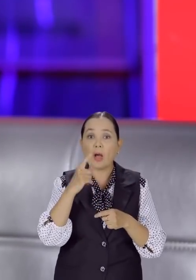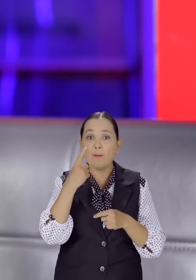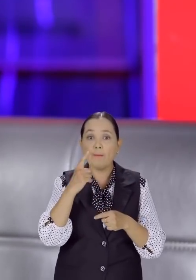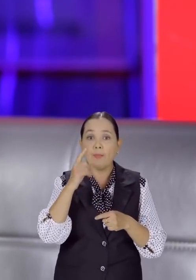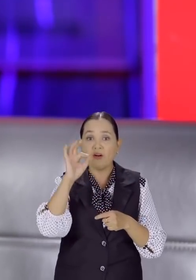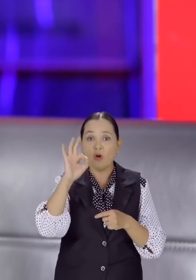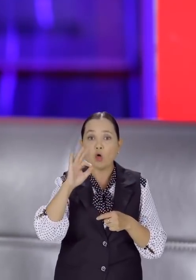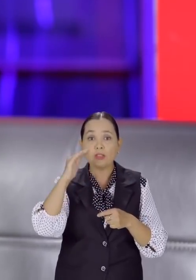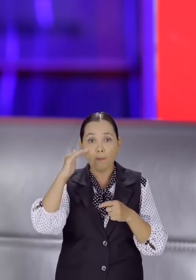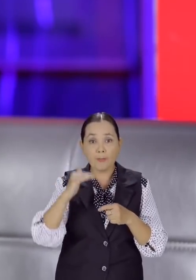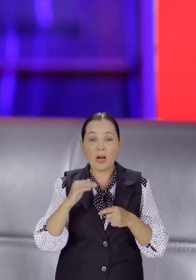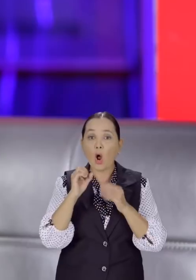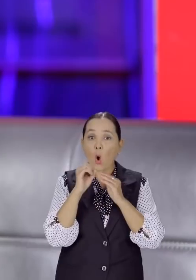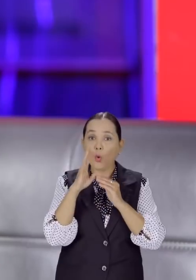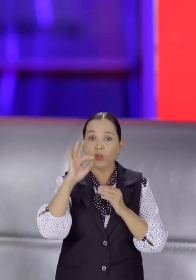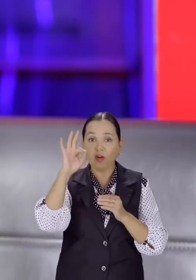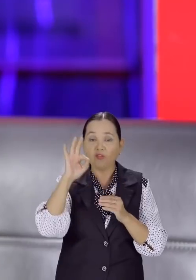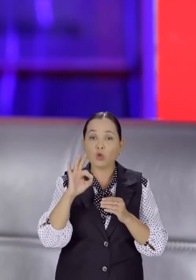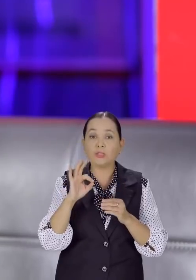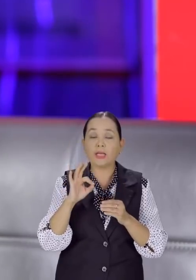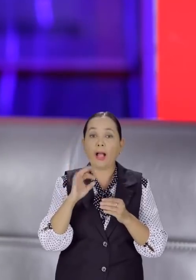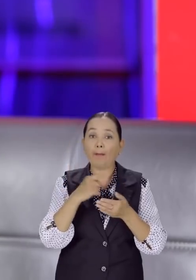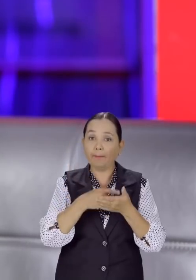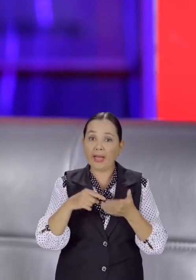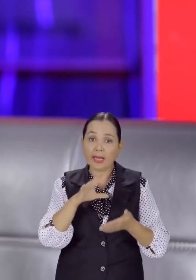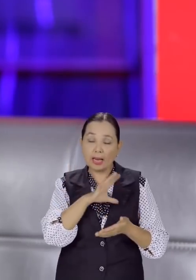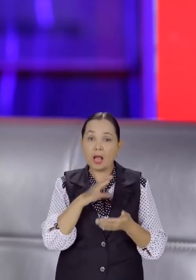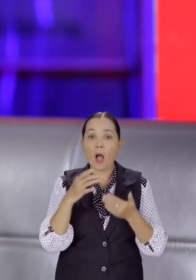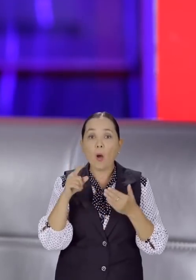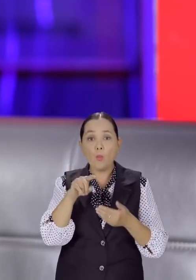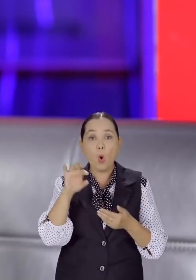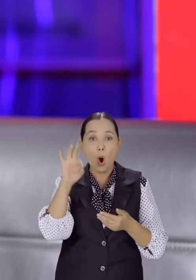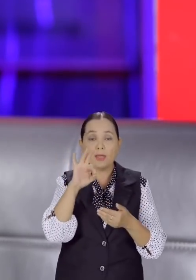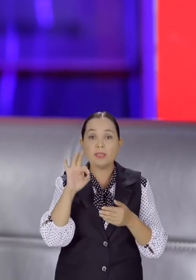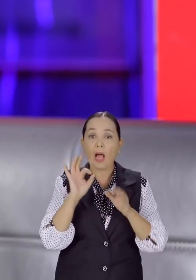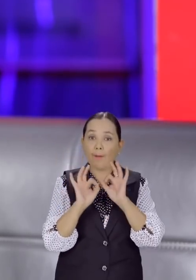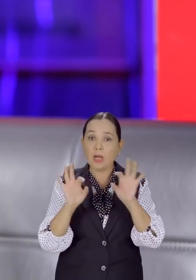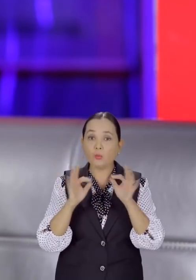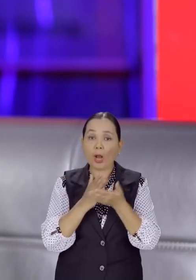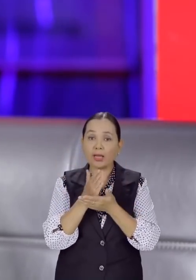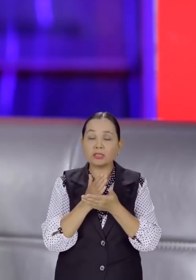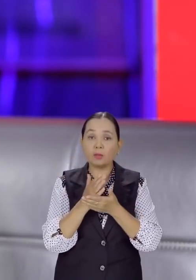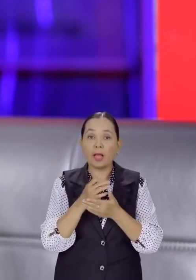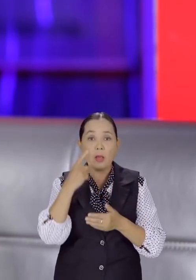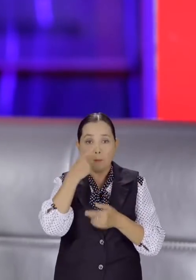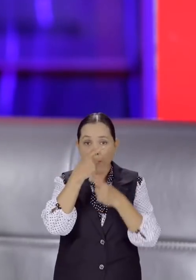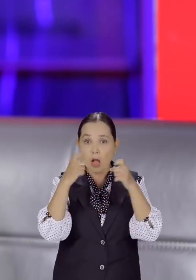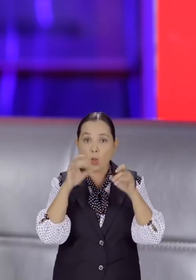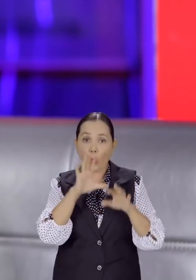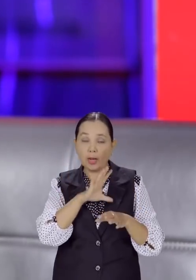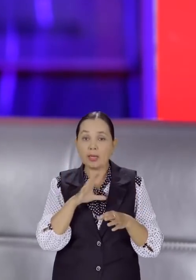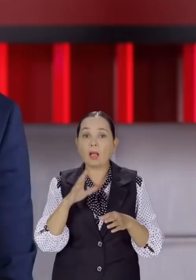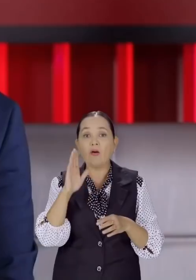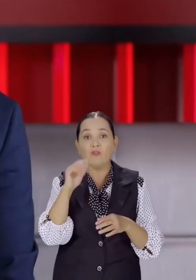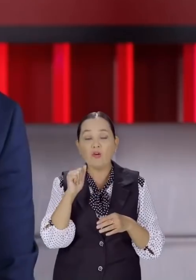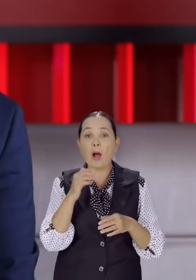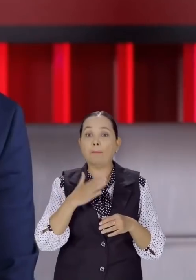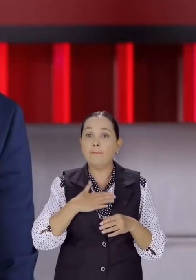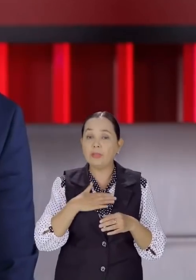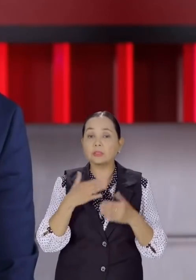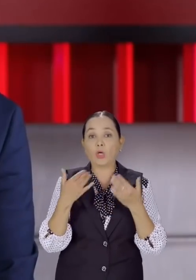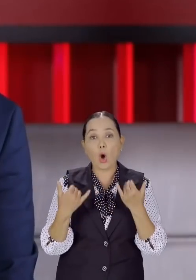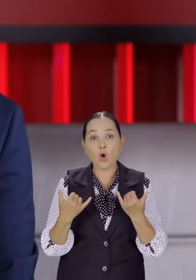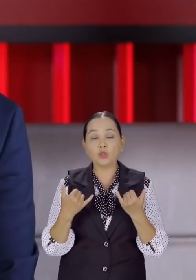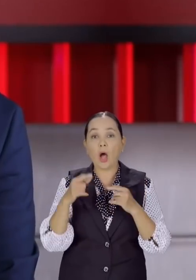1% pastlatib, yillik 14% darajasida belgiladi. Bu haqda matbuot xizmati ma'lum qilgan. Va